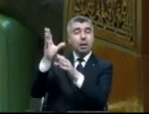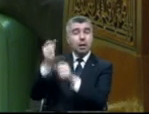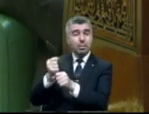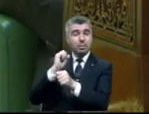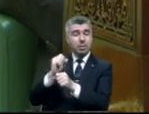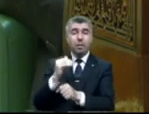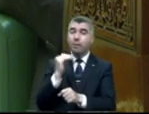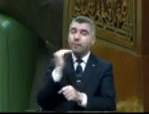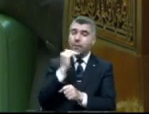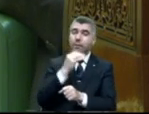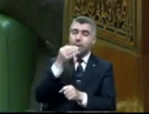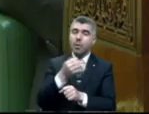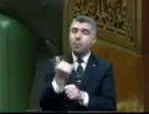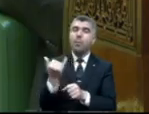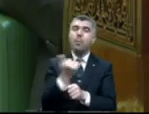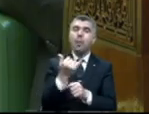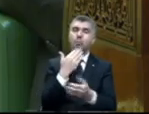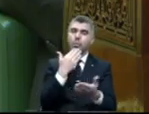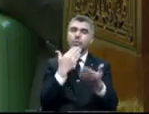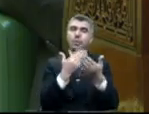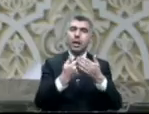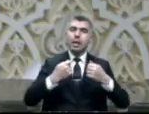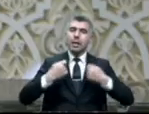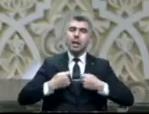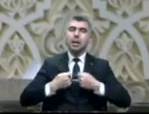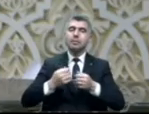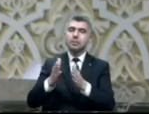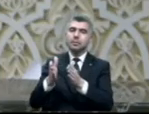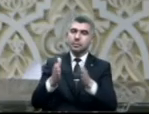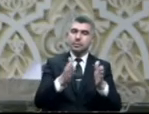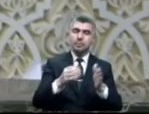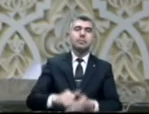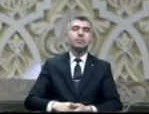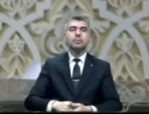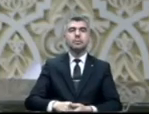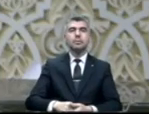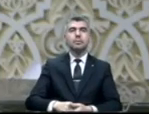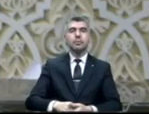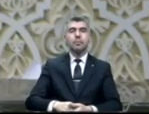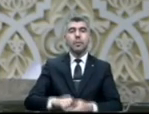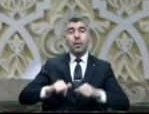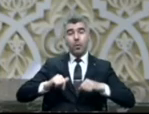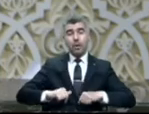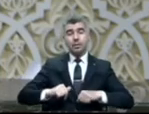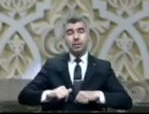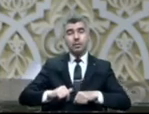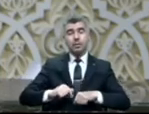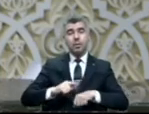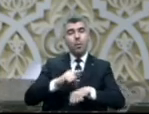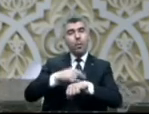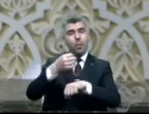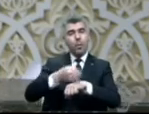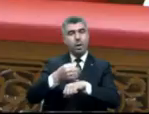نصره الله إلى تسريع وتيرة تطوير الطاقة. وشكرا. شكرا السيد الرئيس المحترم. السيدة الوزيرة، حتى